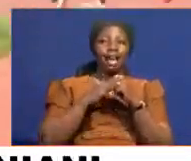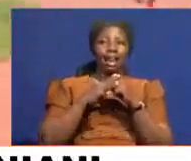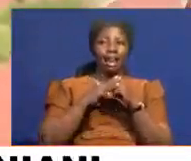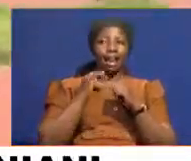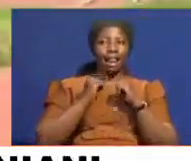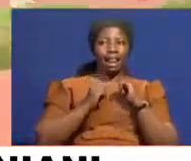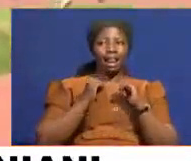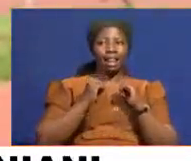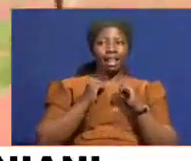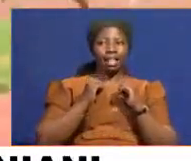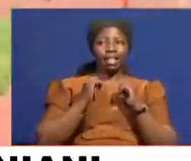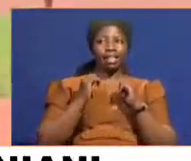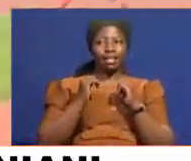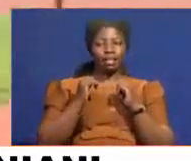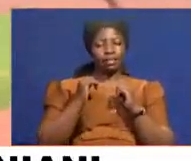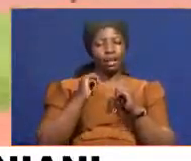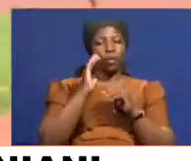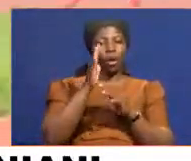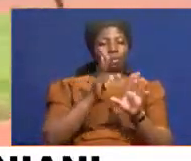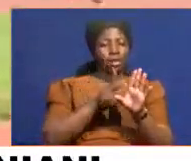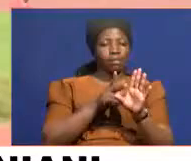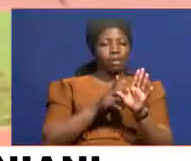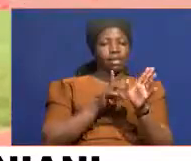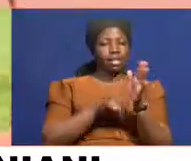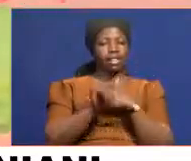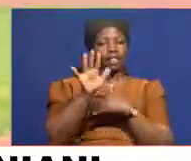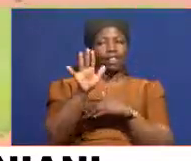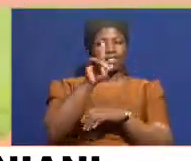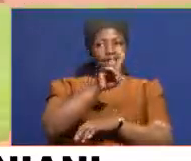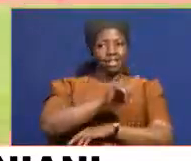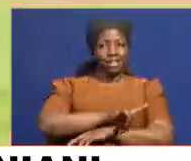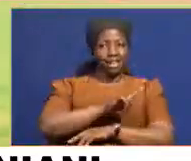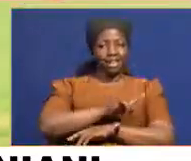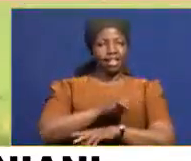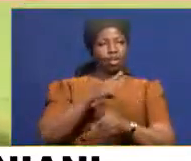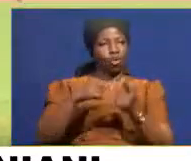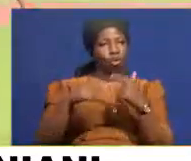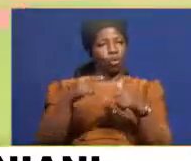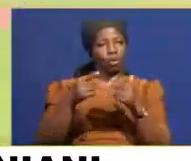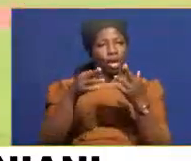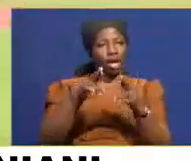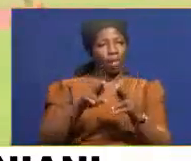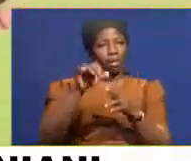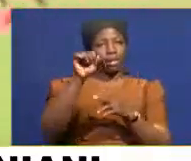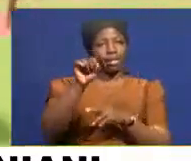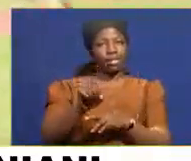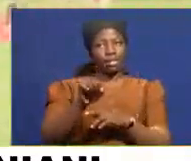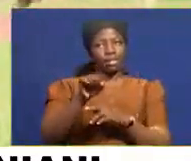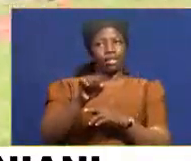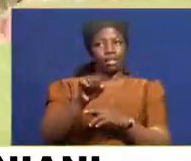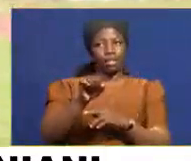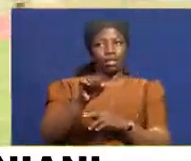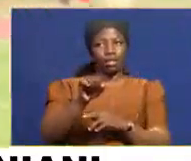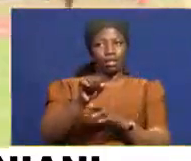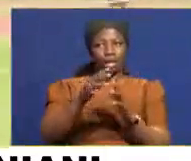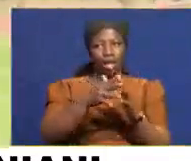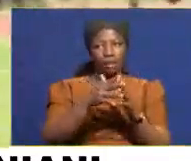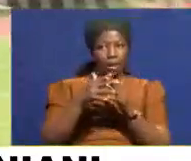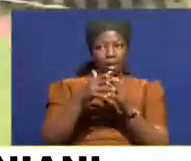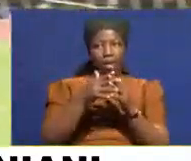mataifa 135 watashiriki mashindano haya siku tano ambayo yanaandaliwa Amerika Kusini kwa makala ya pili mfululizo.